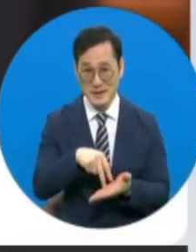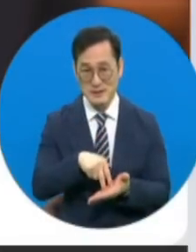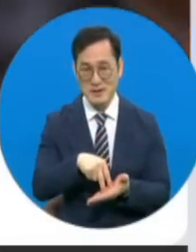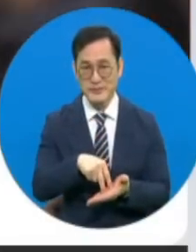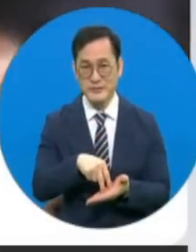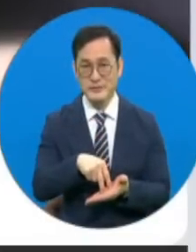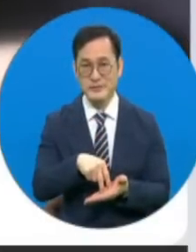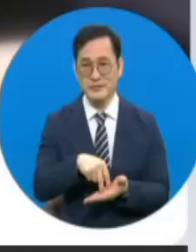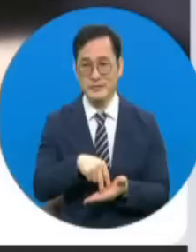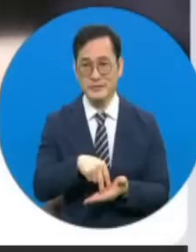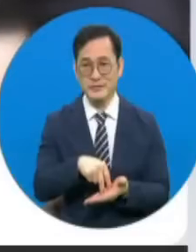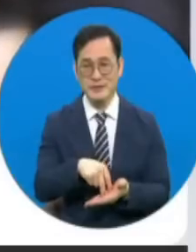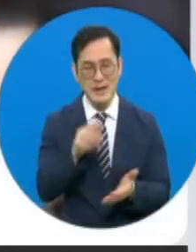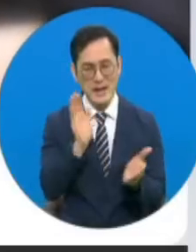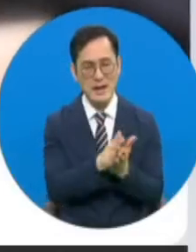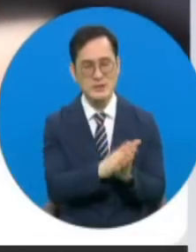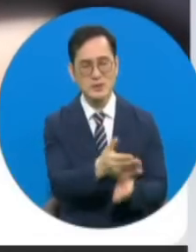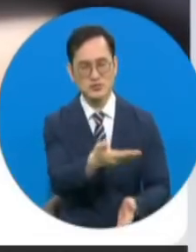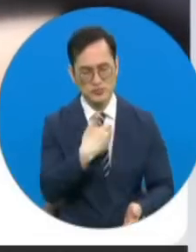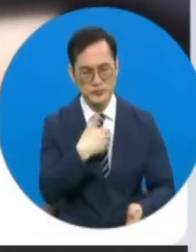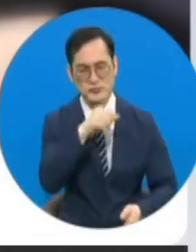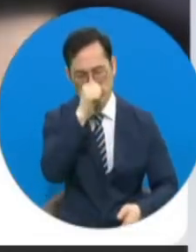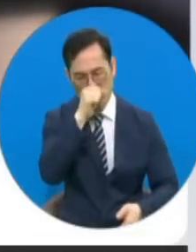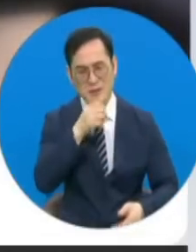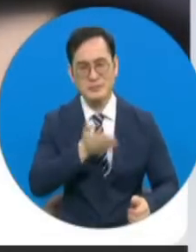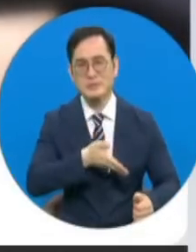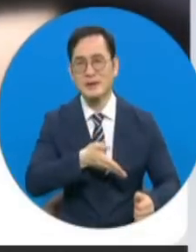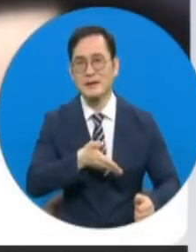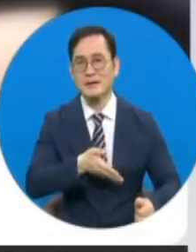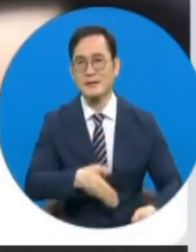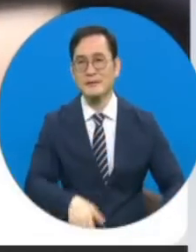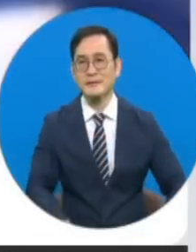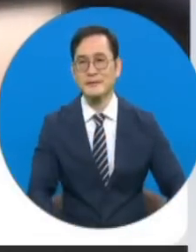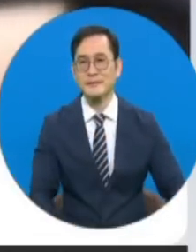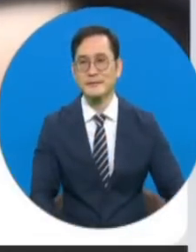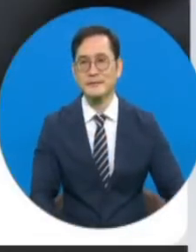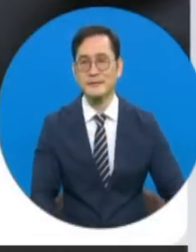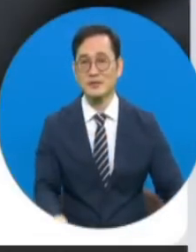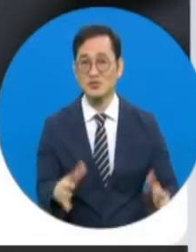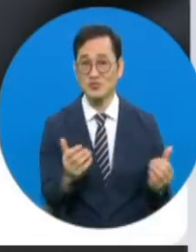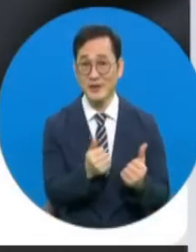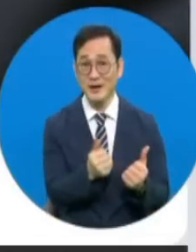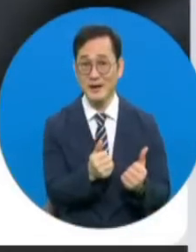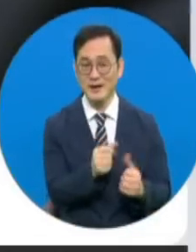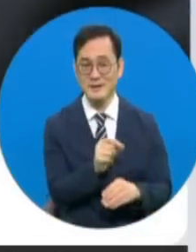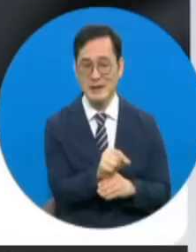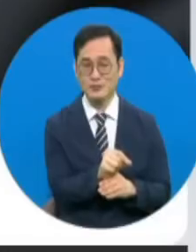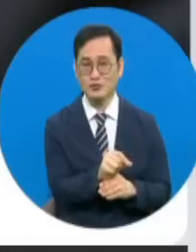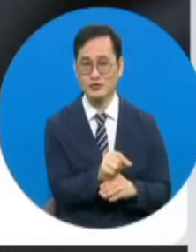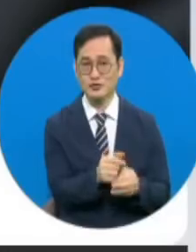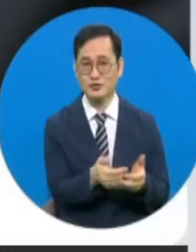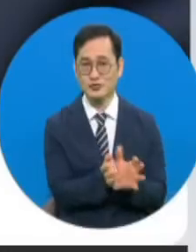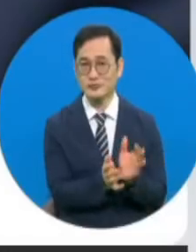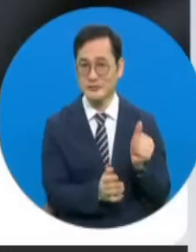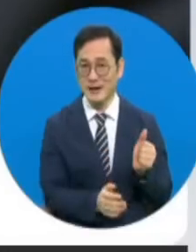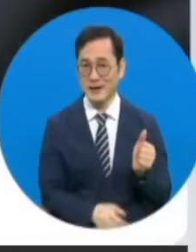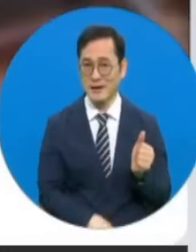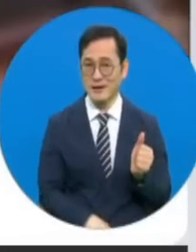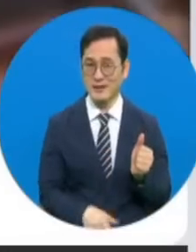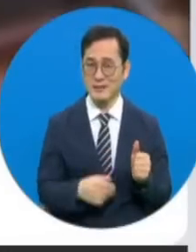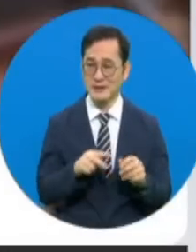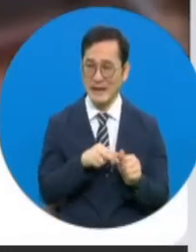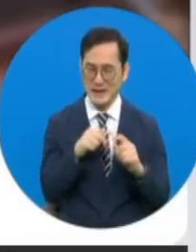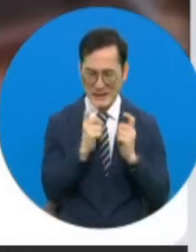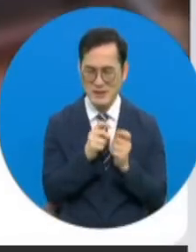좀 임의로 좀 제출 받으려고 하는 거 같아요 그런데 일단 뭐 국회 사무총장이 우리 줄 수 없다 이건